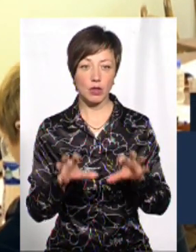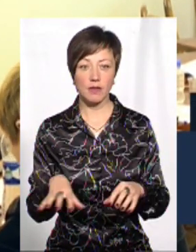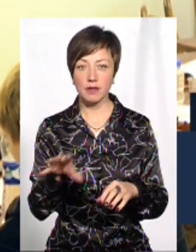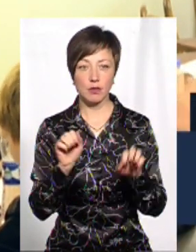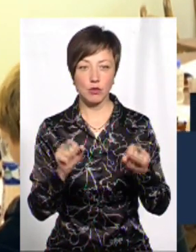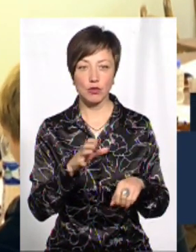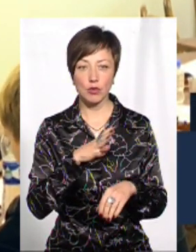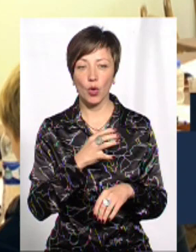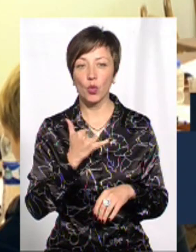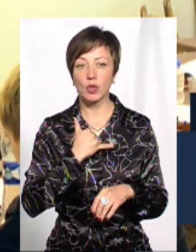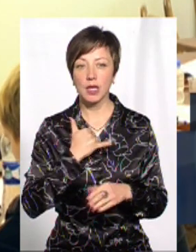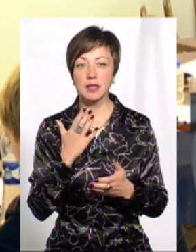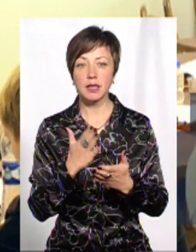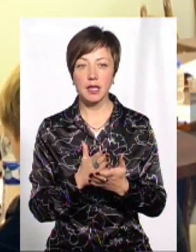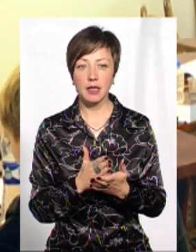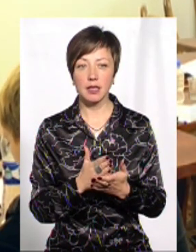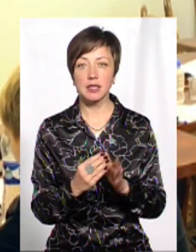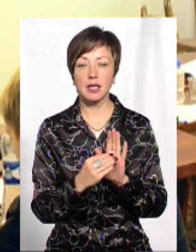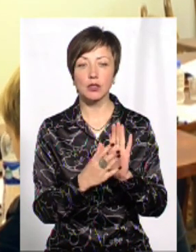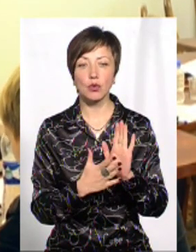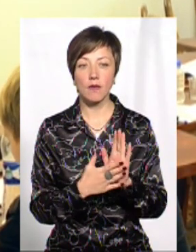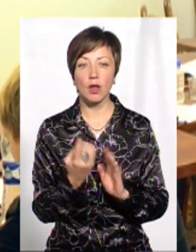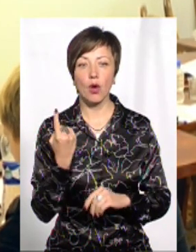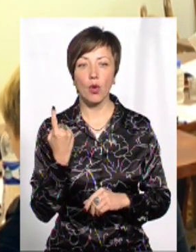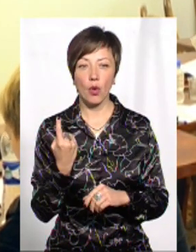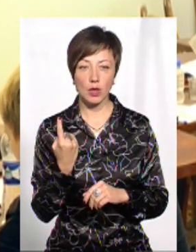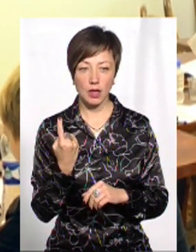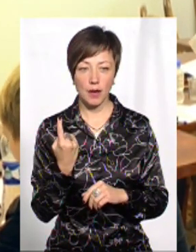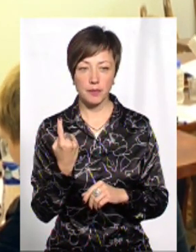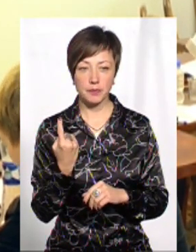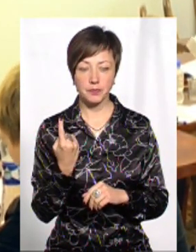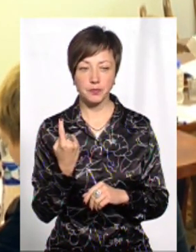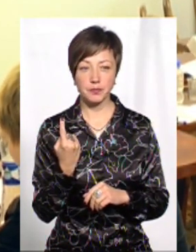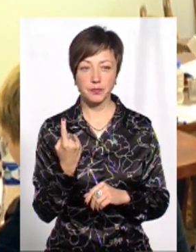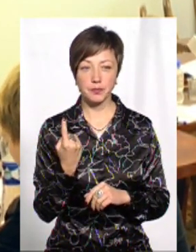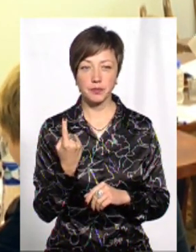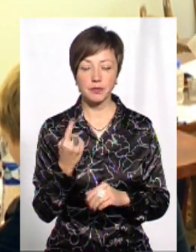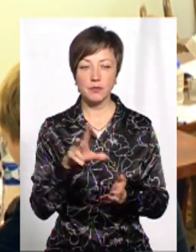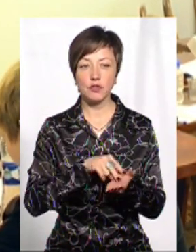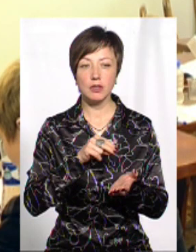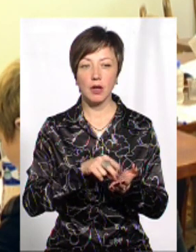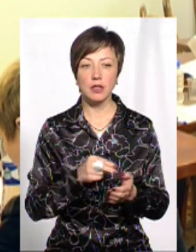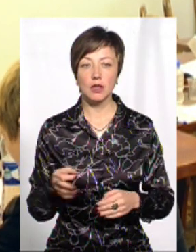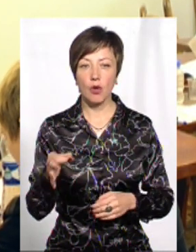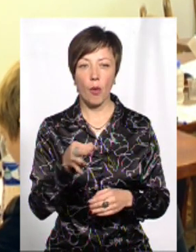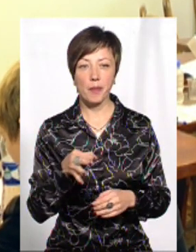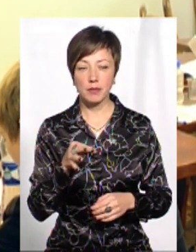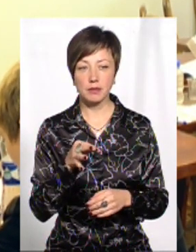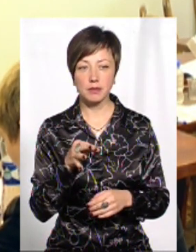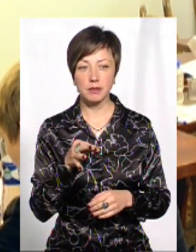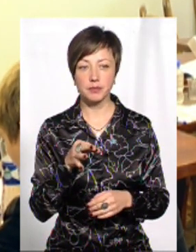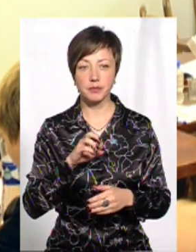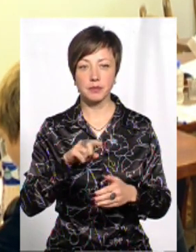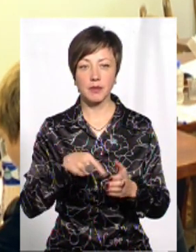всі можуть бути. У нас є, в принципі, зареєстрована одна, ну, в Черкаській області, Божичі, да?